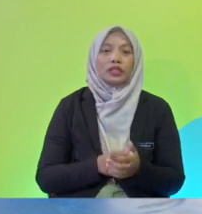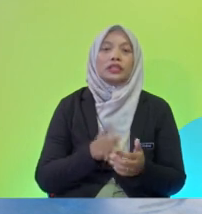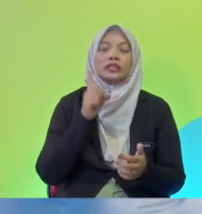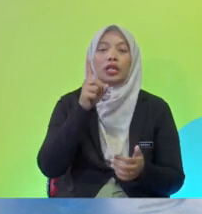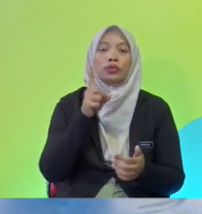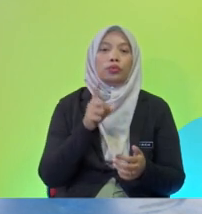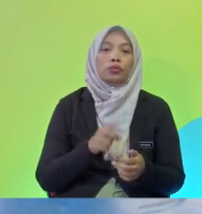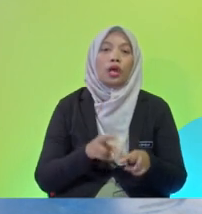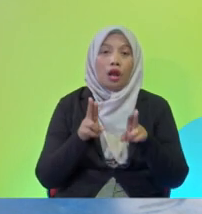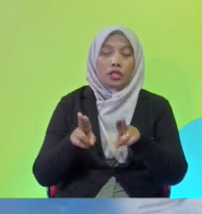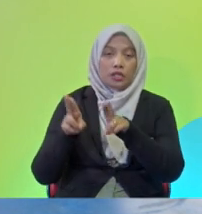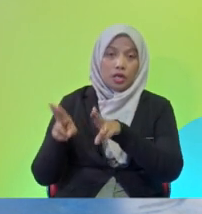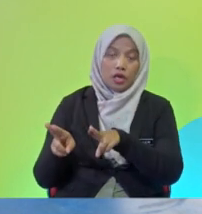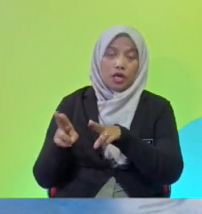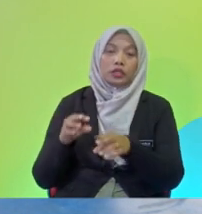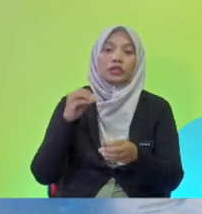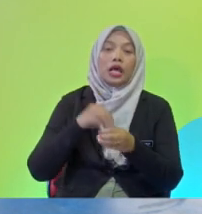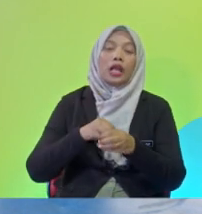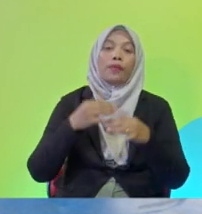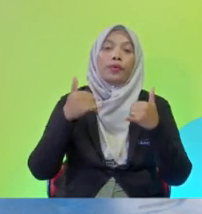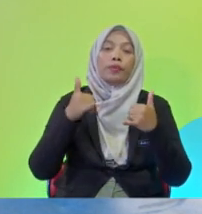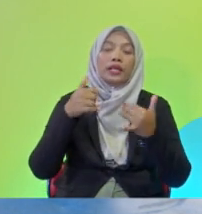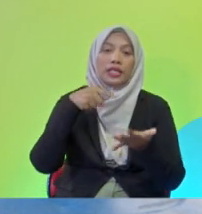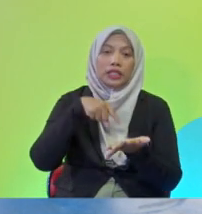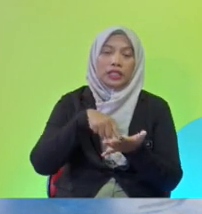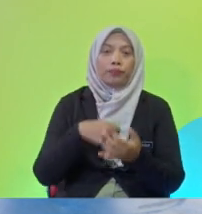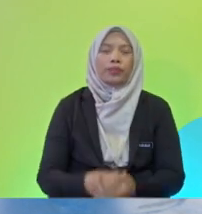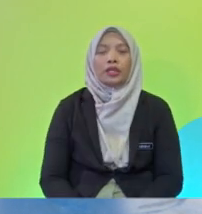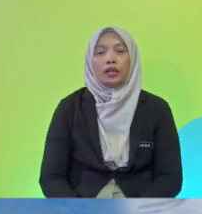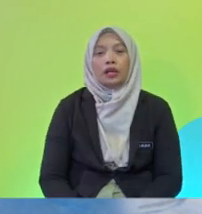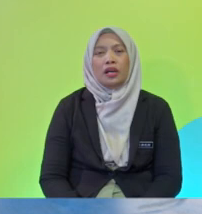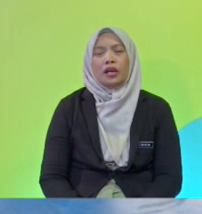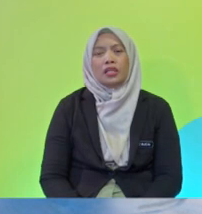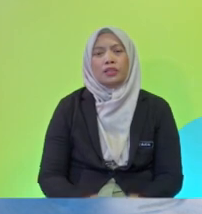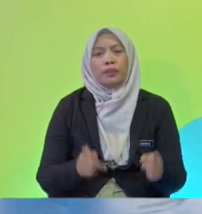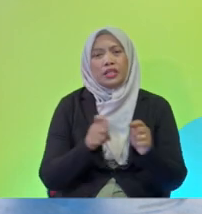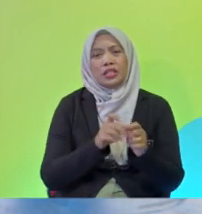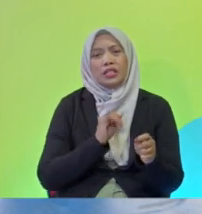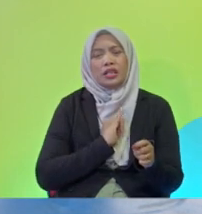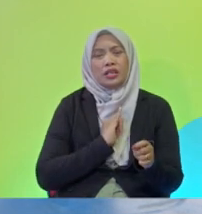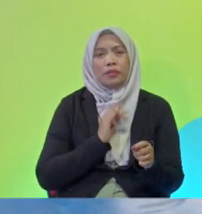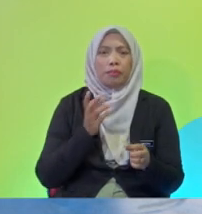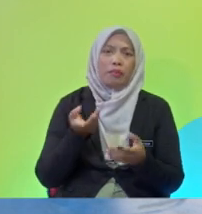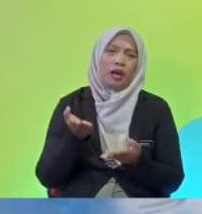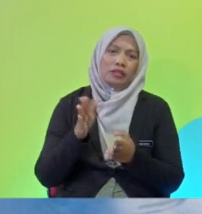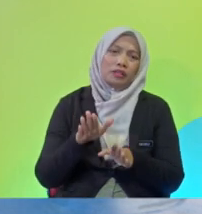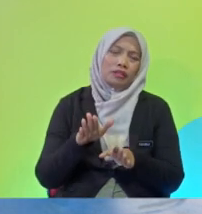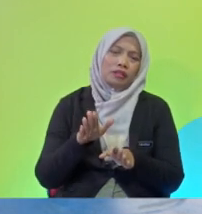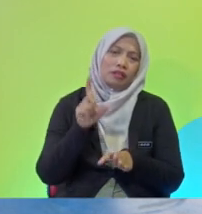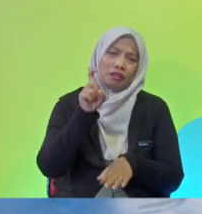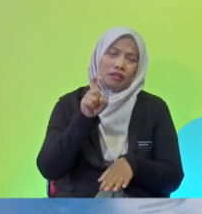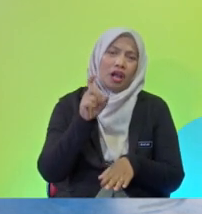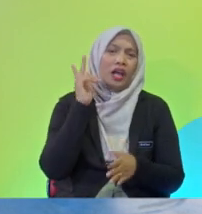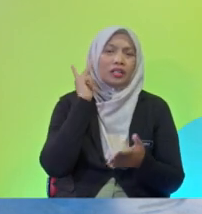salah satu strategi bertahan dalam permainan dodgeball. Macam okay. Saya tadi, cikgu. Okey. Saya mati bila saya balik tu